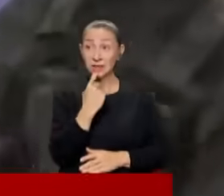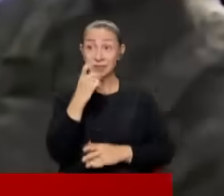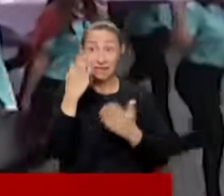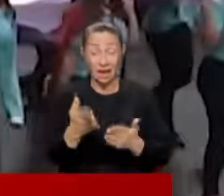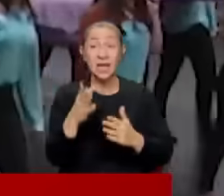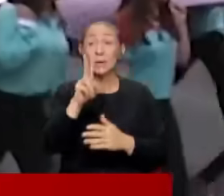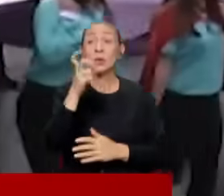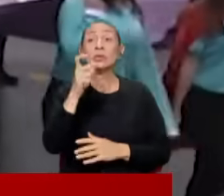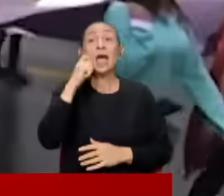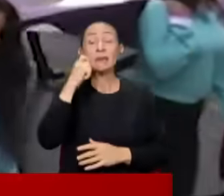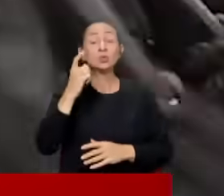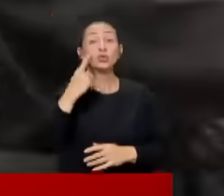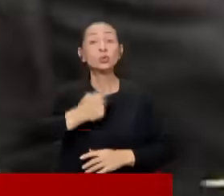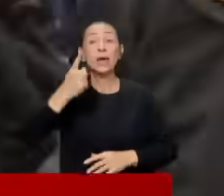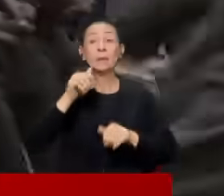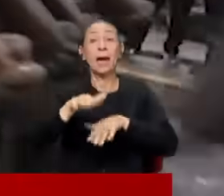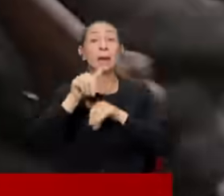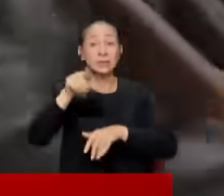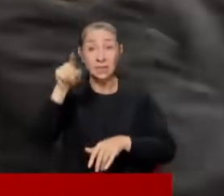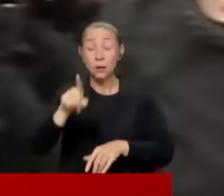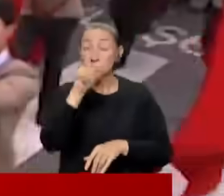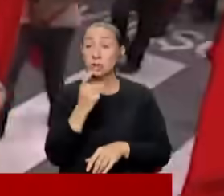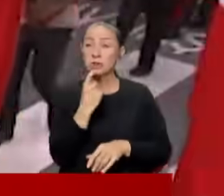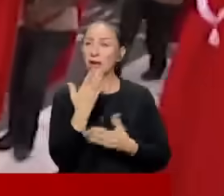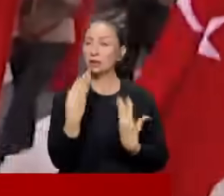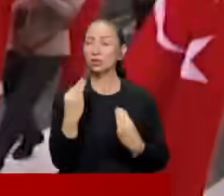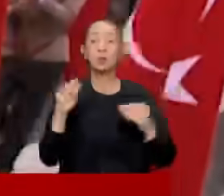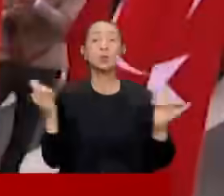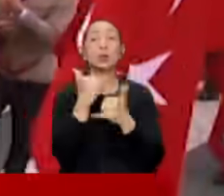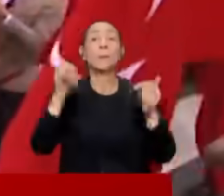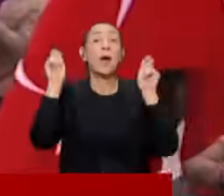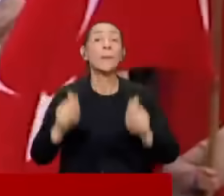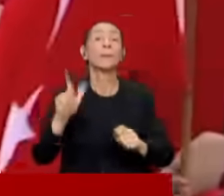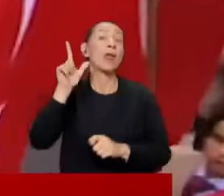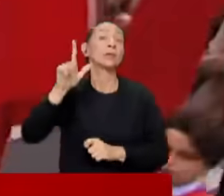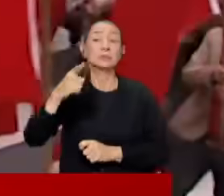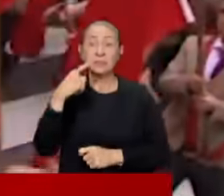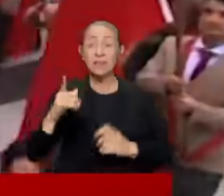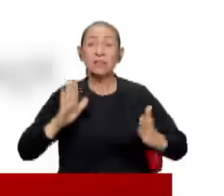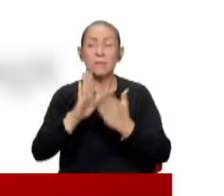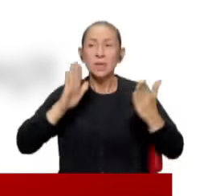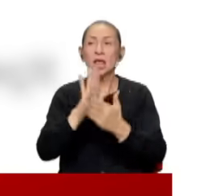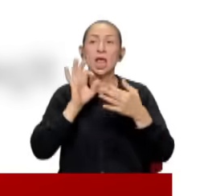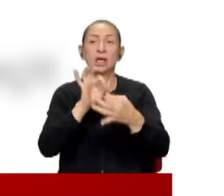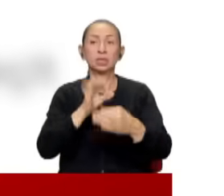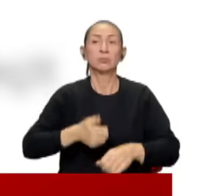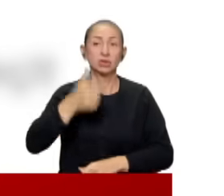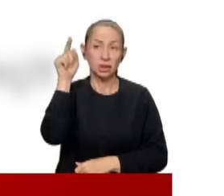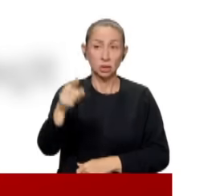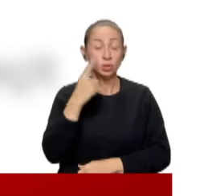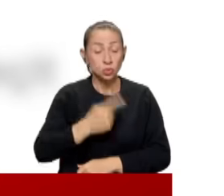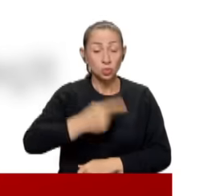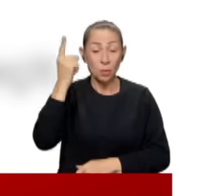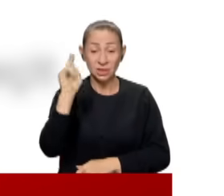yılında 29 Ekim Cumhuriyet Bayramında 100 yıla yakışır kutlamalar Yapı derken tepkilere iletişim Başkanlığı